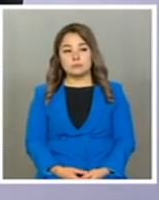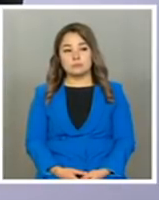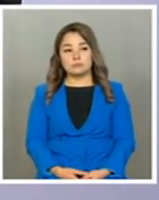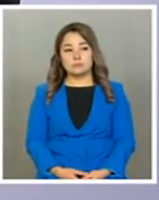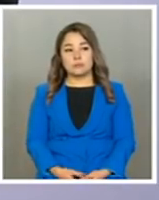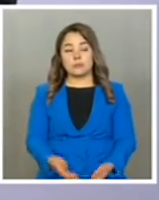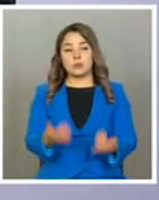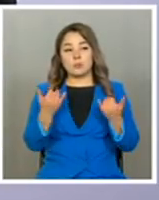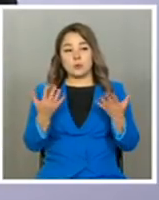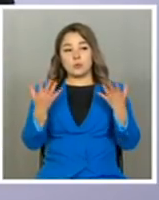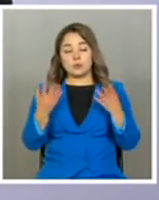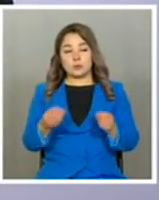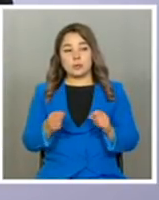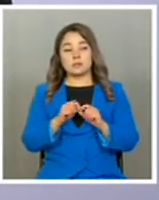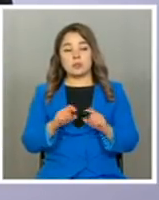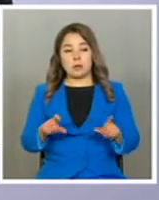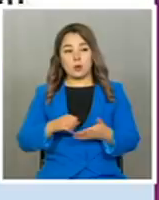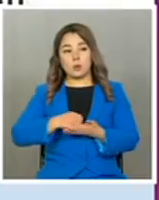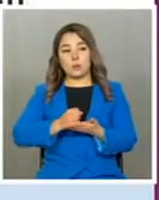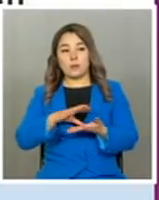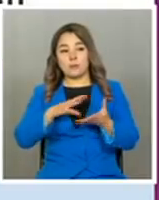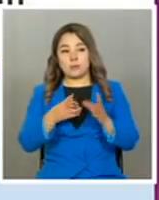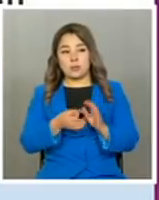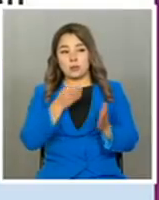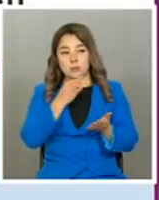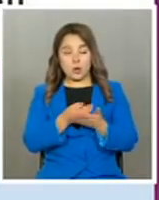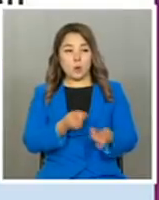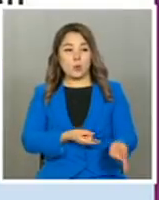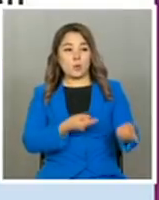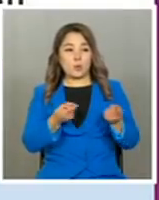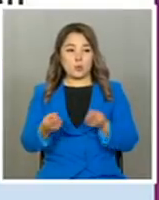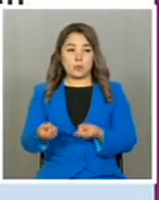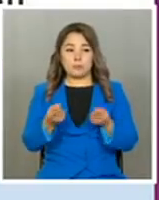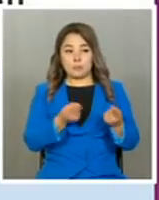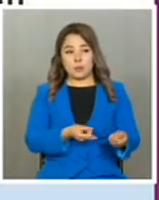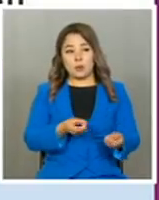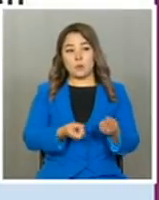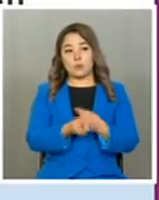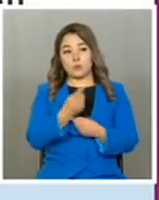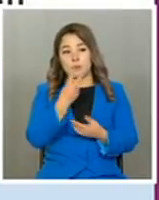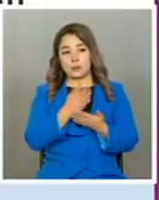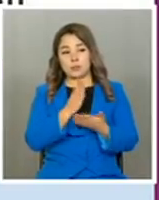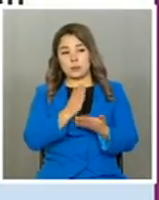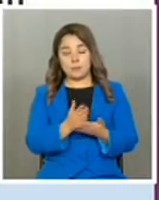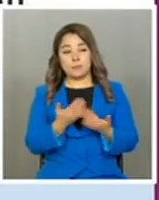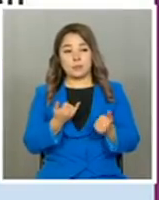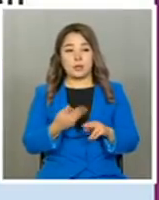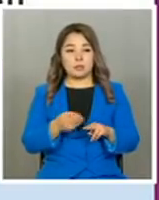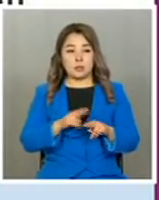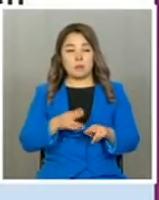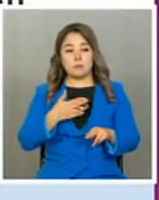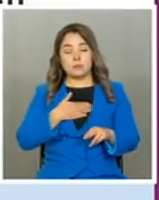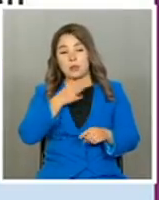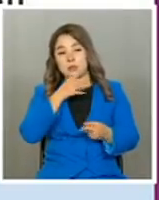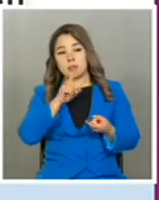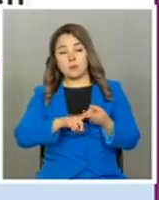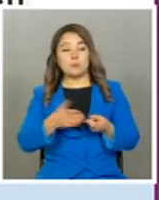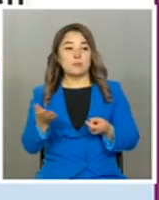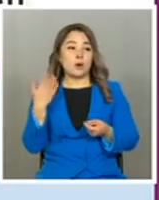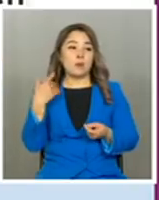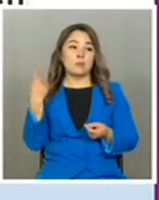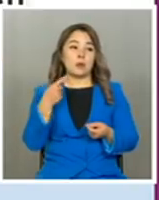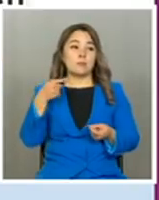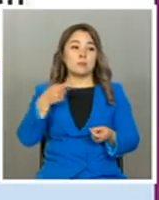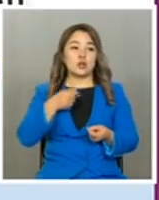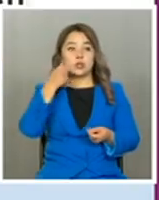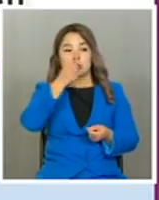Бүгінгі өткен сабағымызды қорытындылай айтсақ, көшпелілік өркениет пайда болғаннан, яғни біздің заманымыздан бұрын бірінші